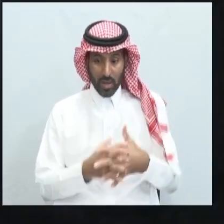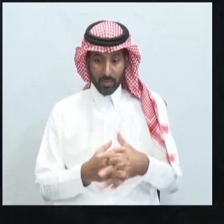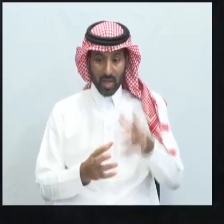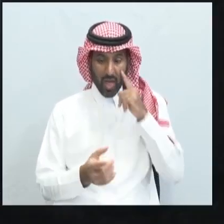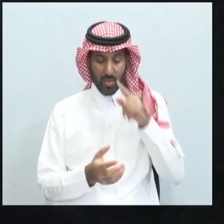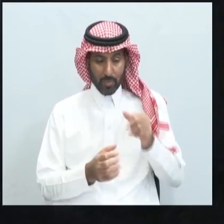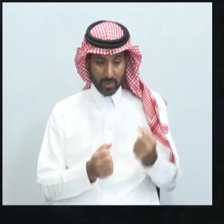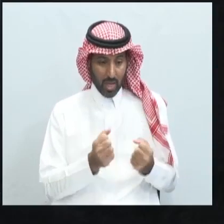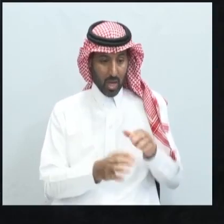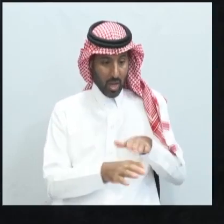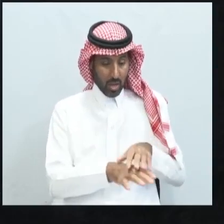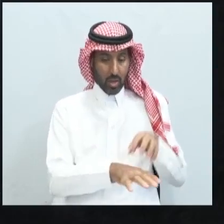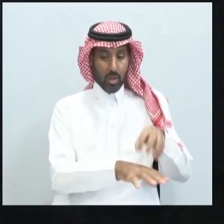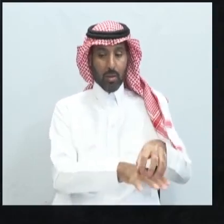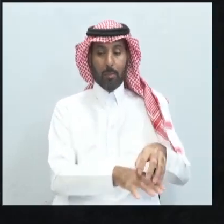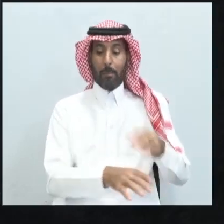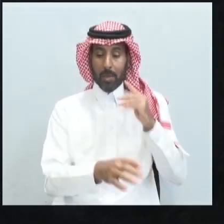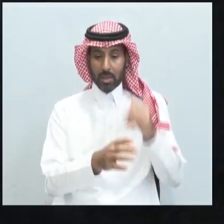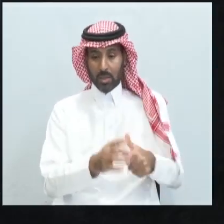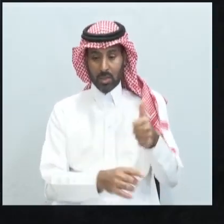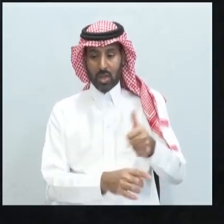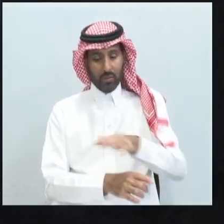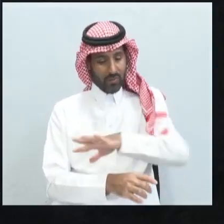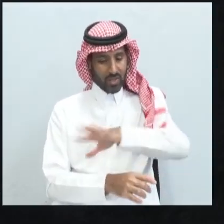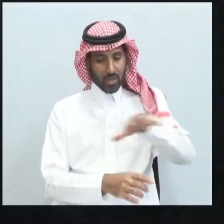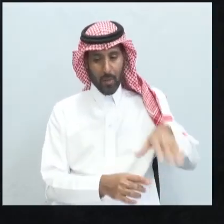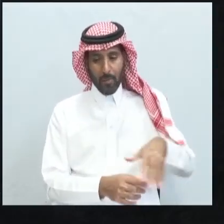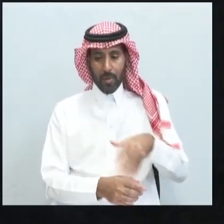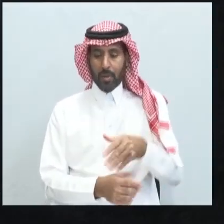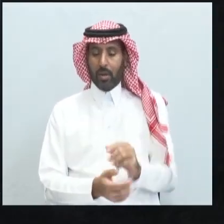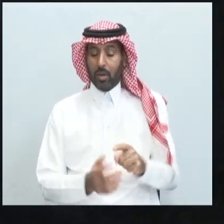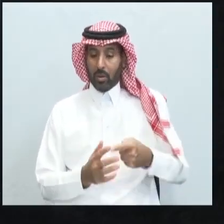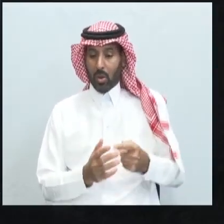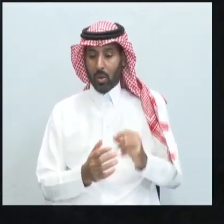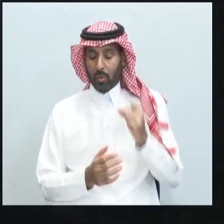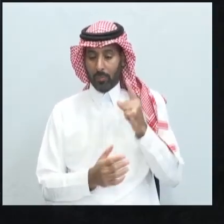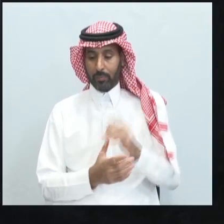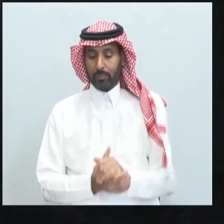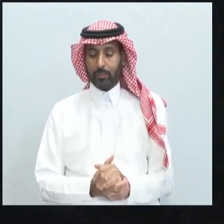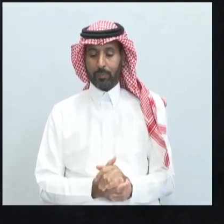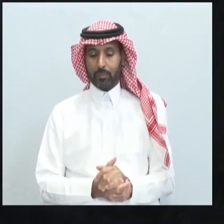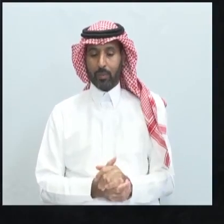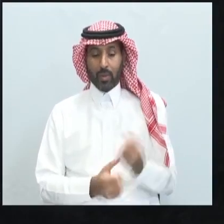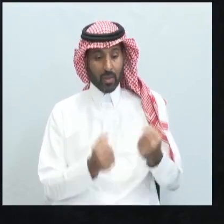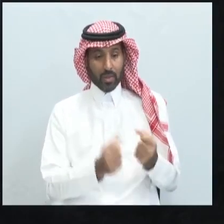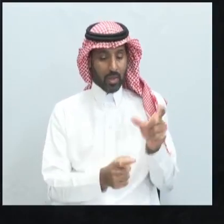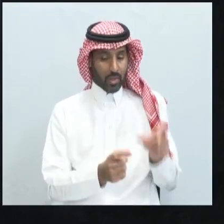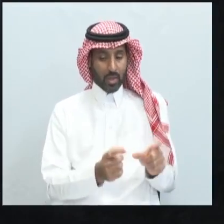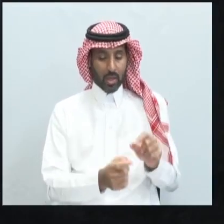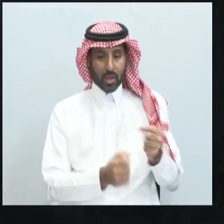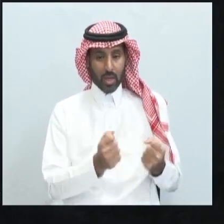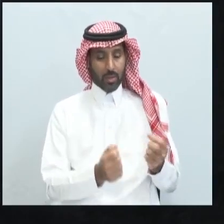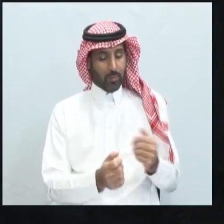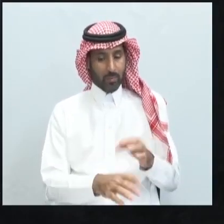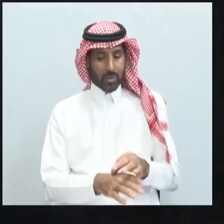النقل بامان ونجاح في جميع انواع التقنيات او في تقنيه المركبات ذاتيه القياده والمدن